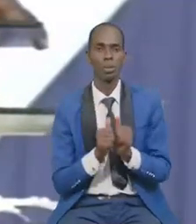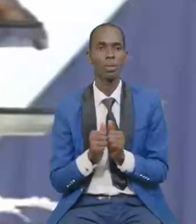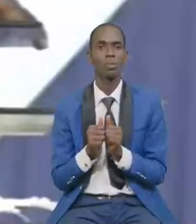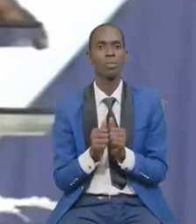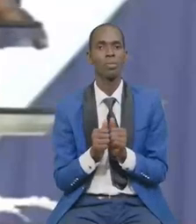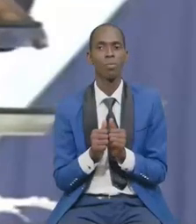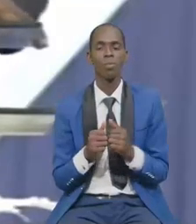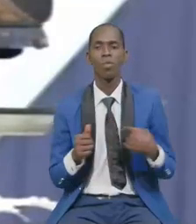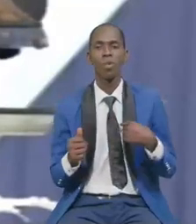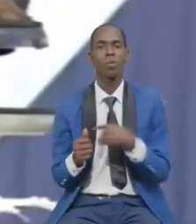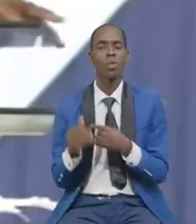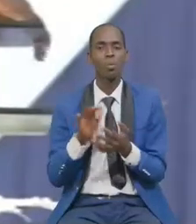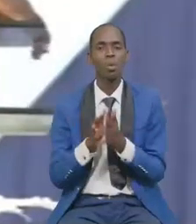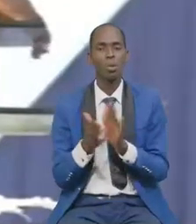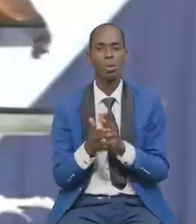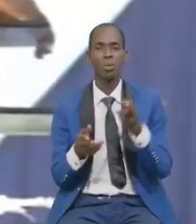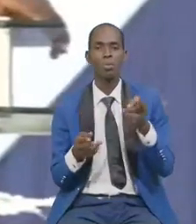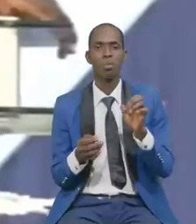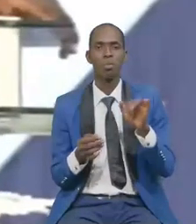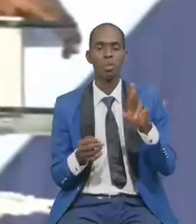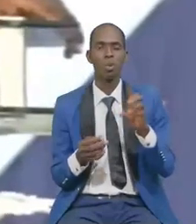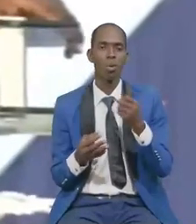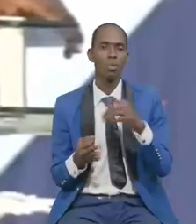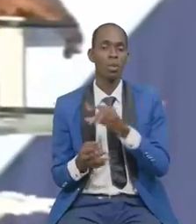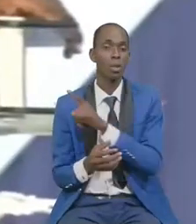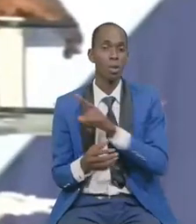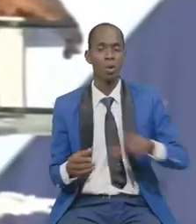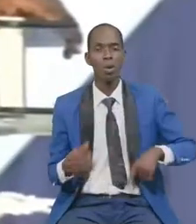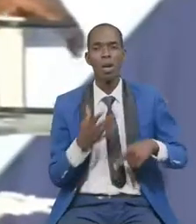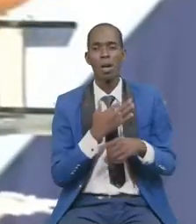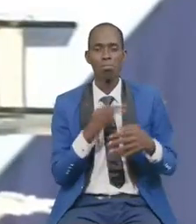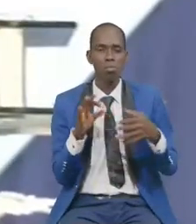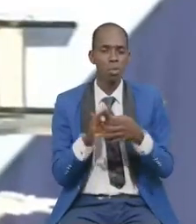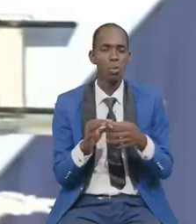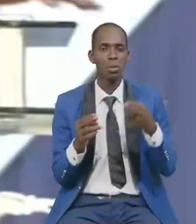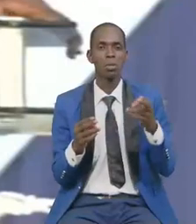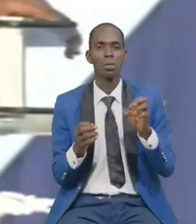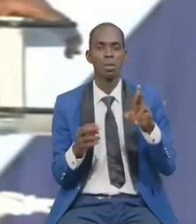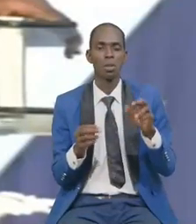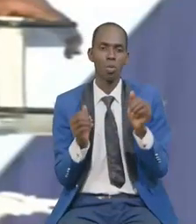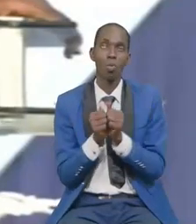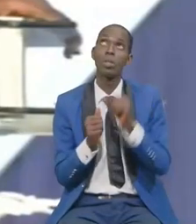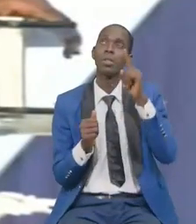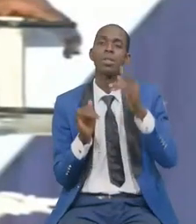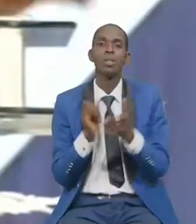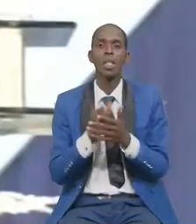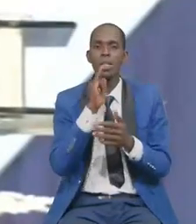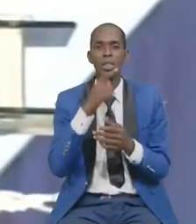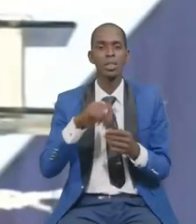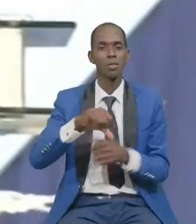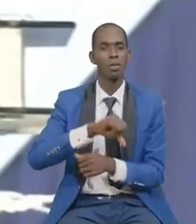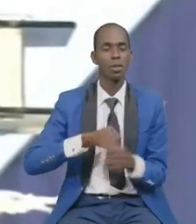devenons héritiers du Seigneur et co-héritiers avec lui. Ça, c'est la communion. Et en communion avec